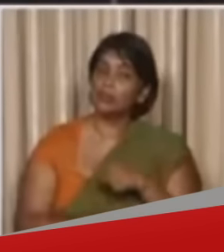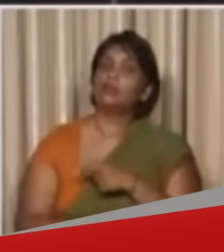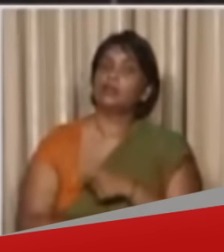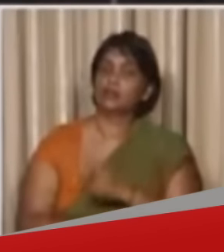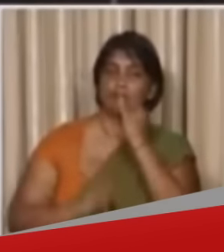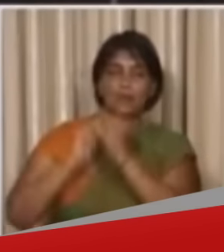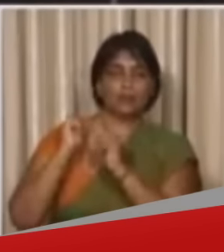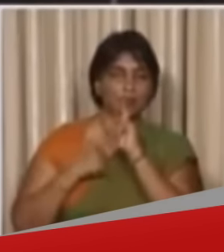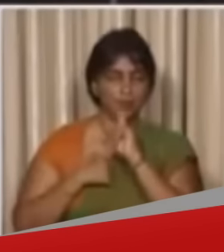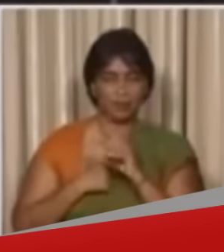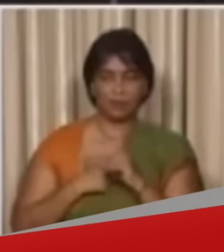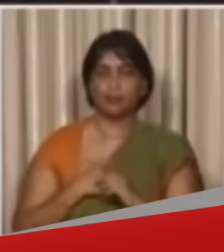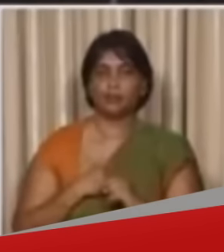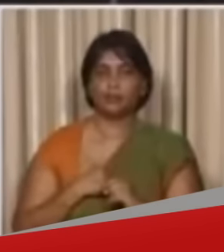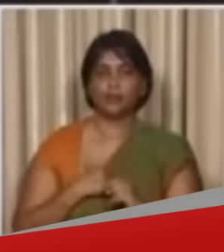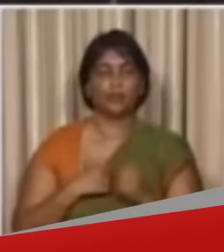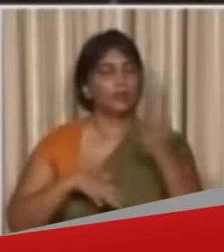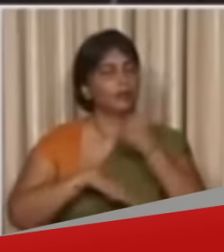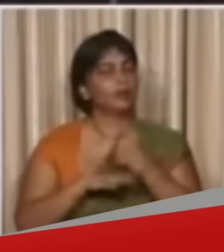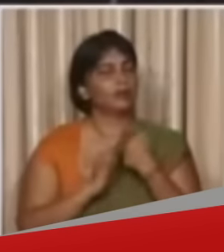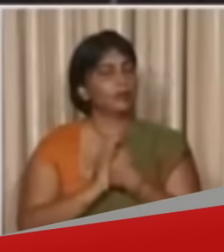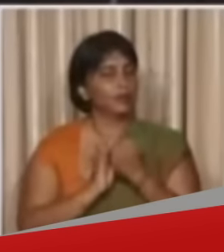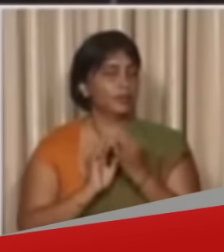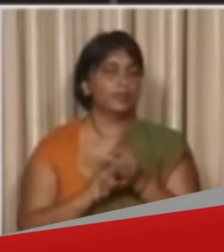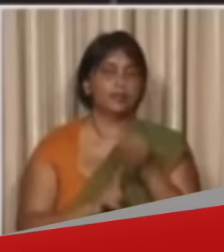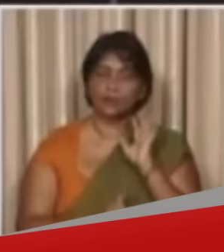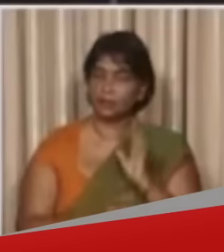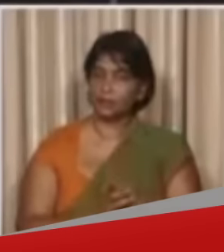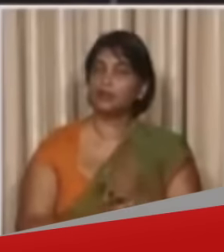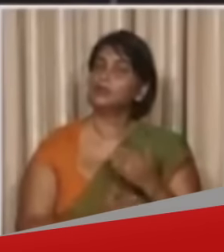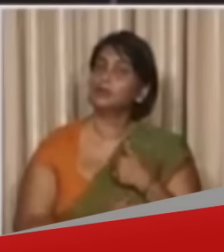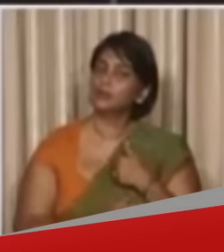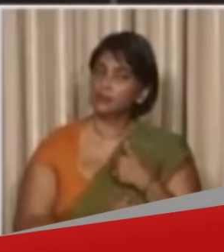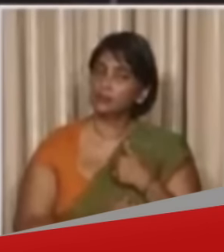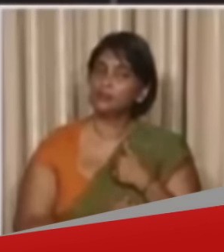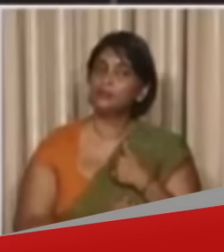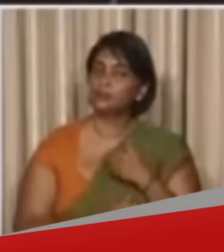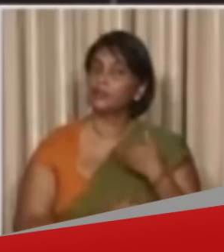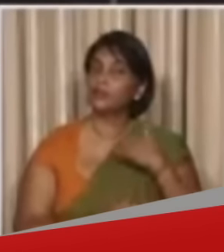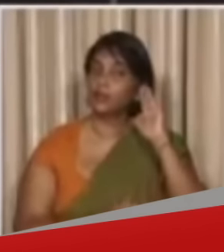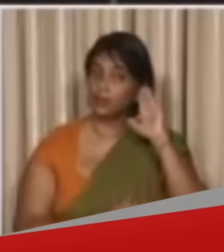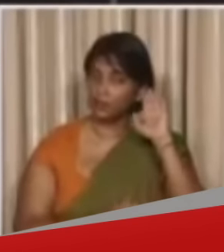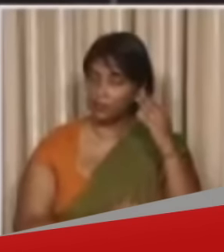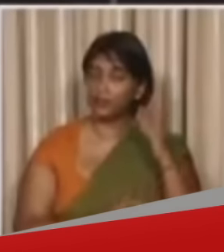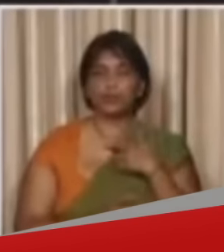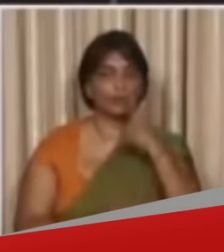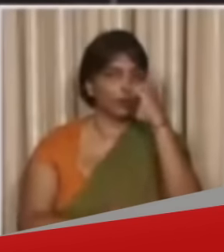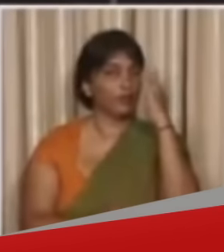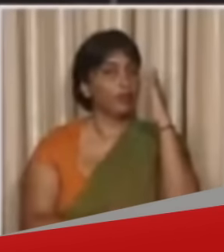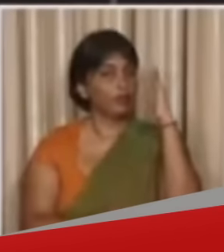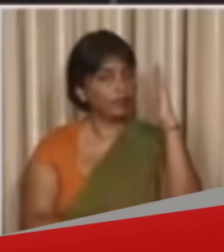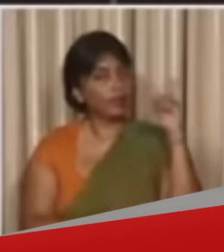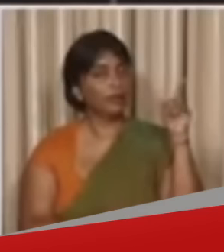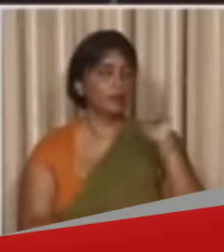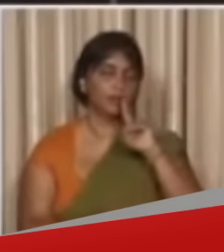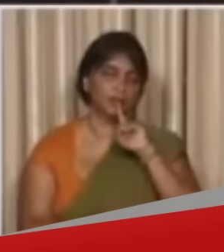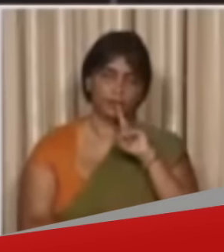චෝදනා එල්ල කරනවා. මුලසනේ සභාපතිතුමනි, අපි විශේෂයෙන් අගරදු ගුරුතුමාගෙන් ඉල්ලීමක්